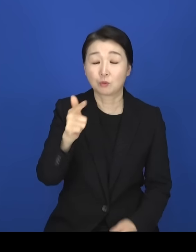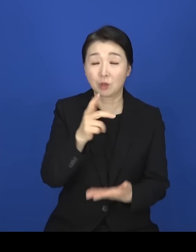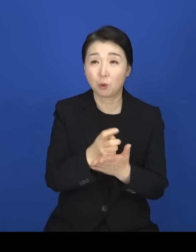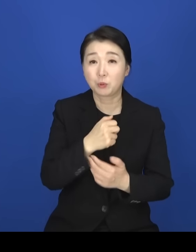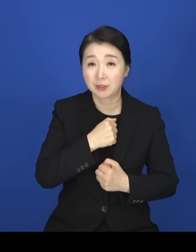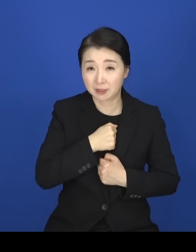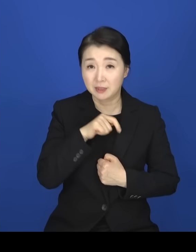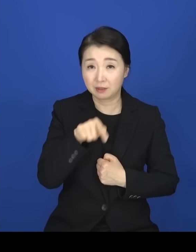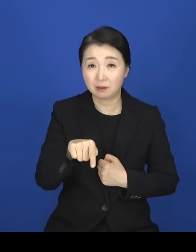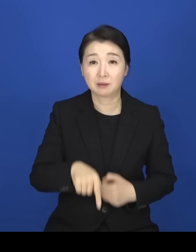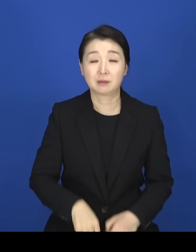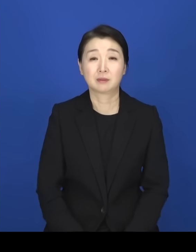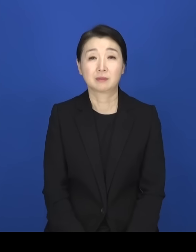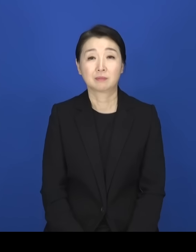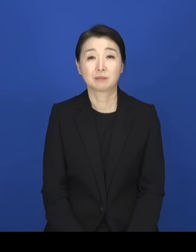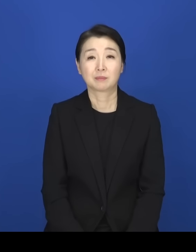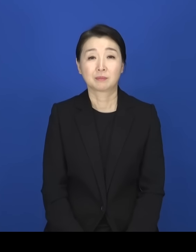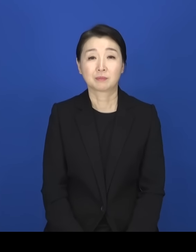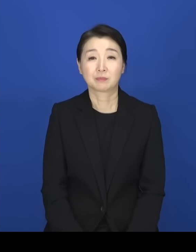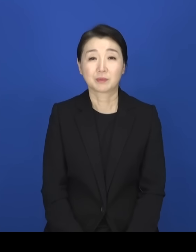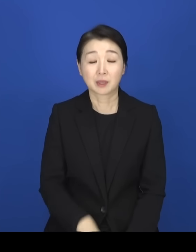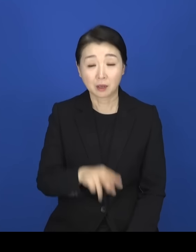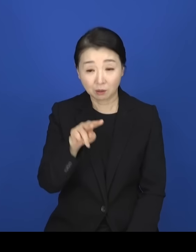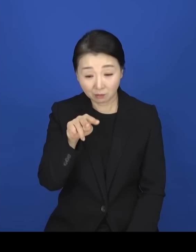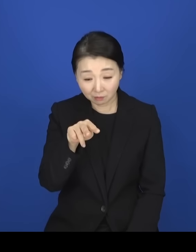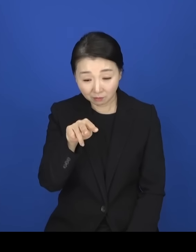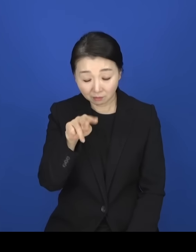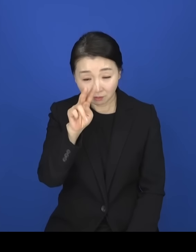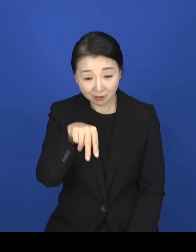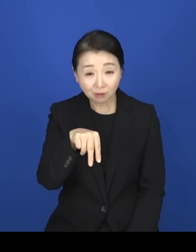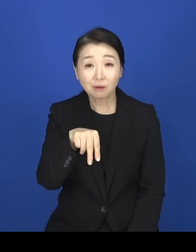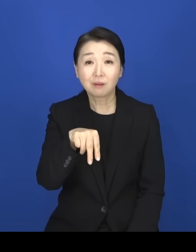법도를 지킨 것이니이다 이런 구절이 있더라고요. 제가 그걸 보는데